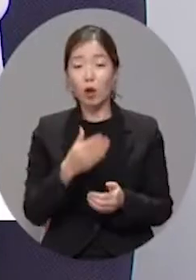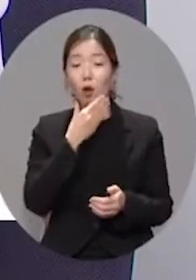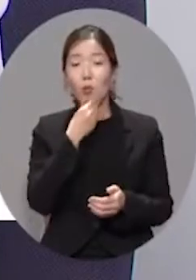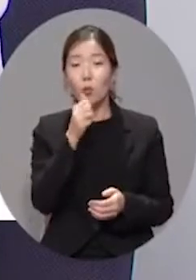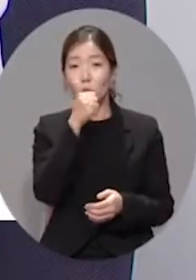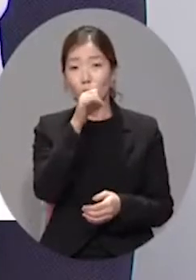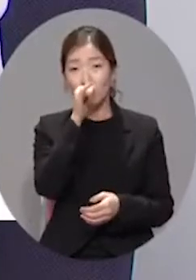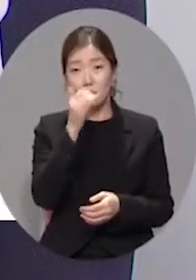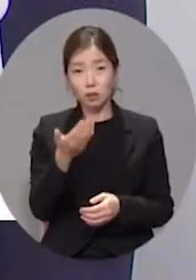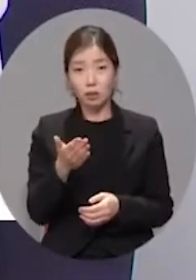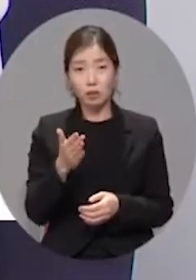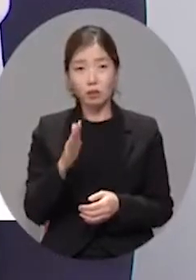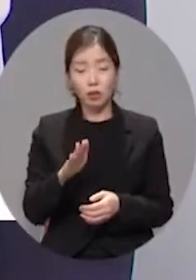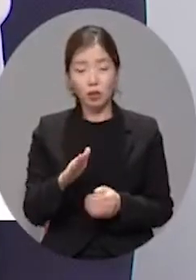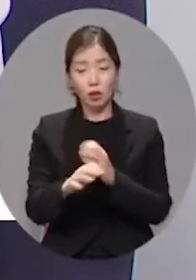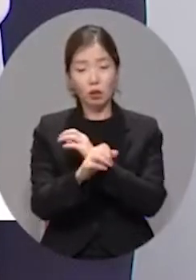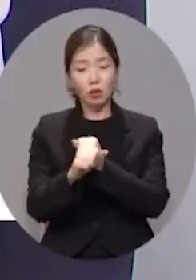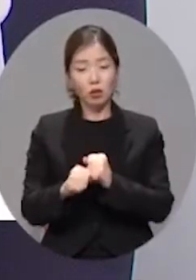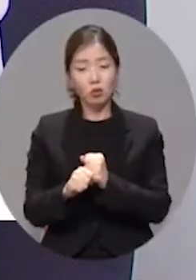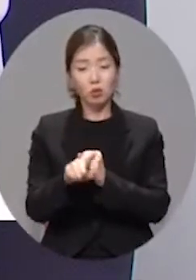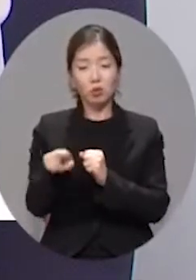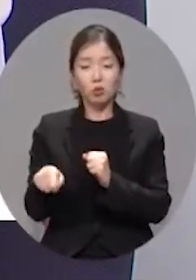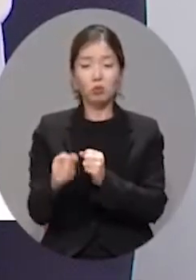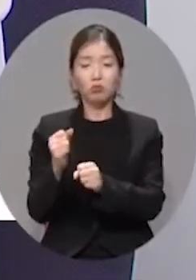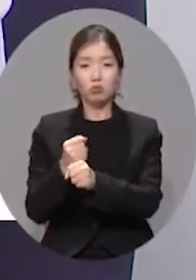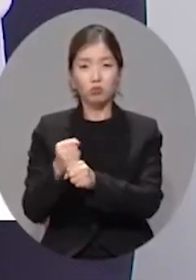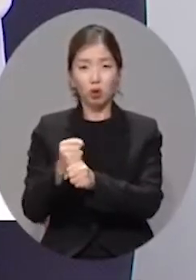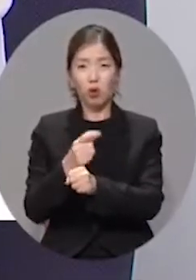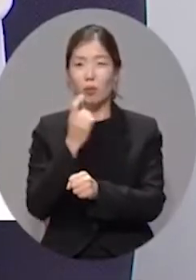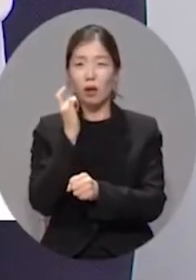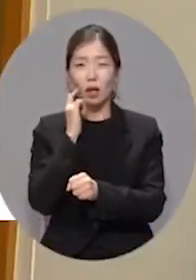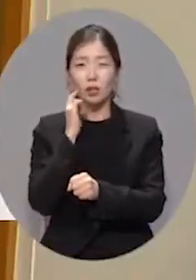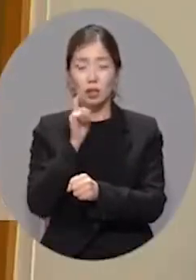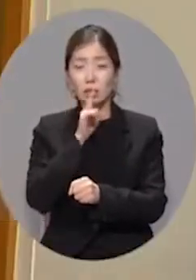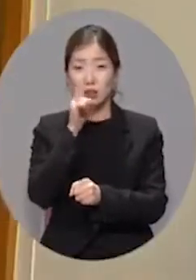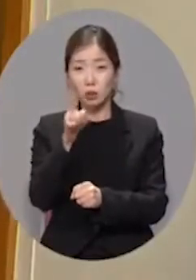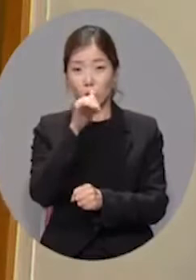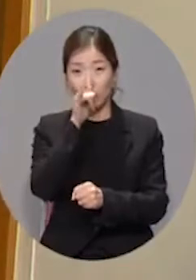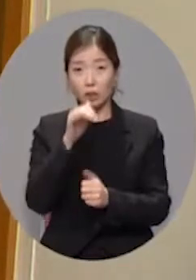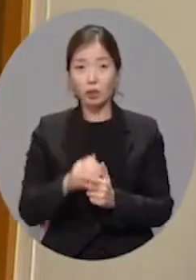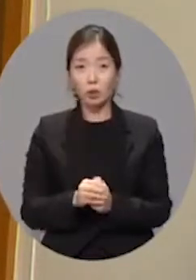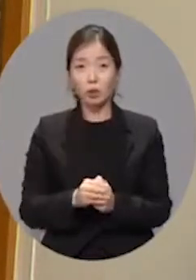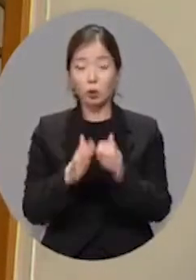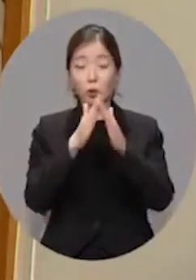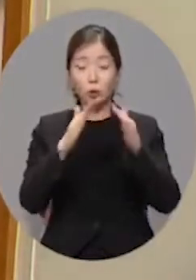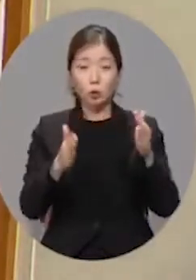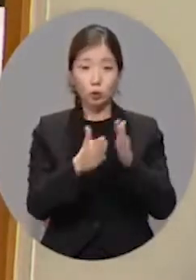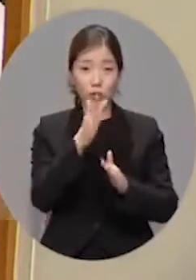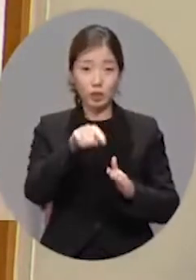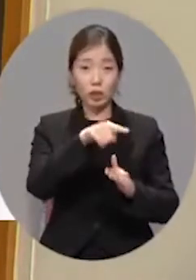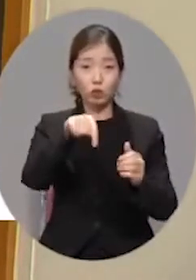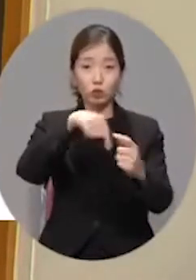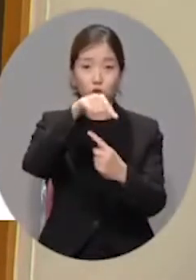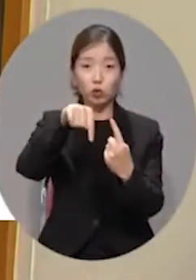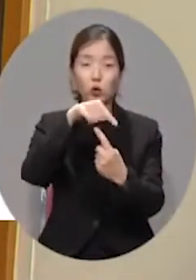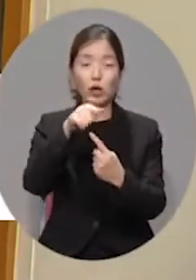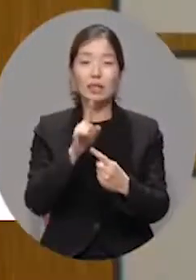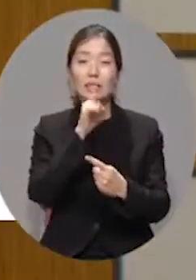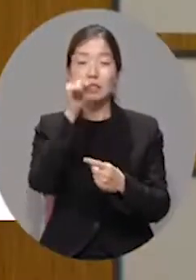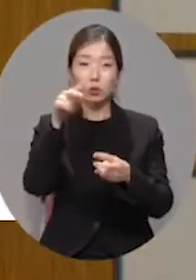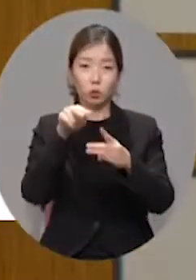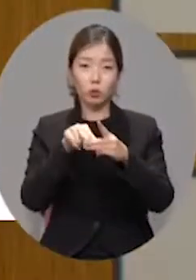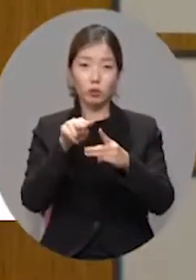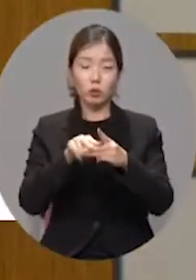있는데 계약서를 따로 쓸 확률이 높아 이런 걸 허위신고로 보고. 전주시가 자체 운영하는 부동산